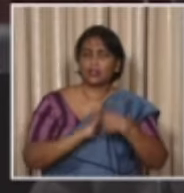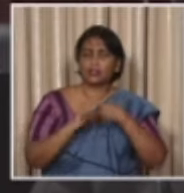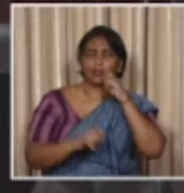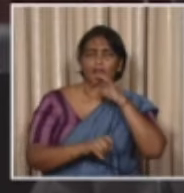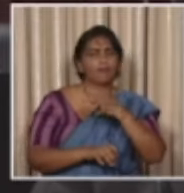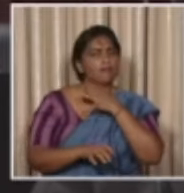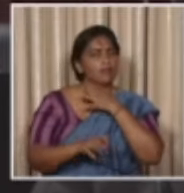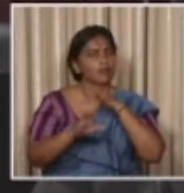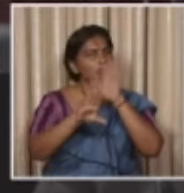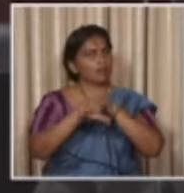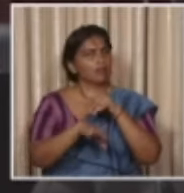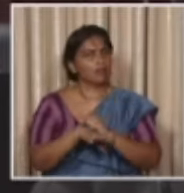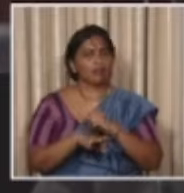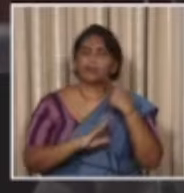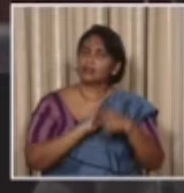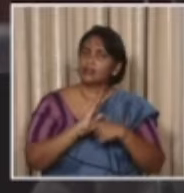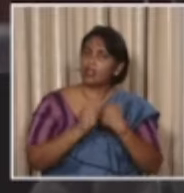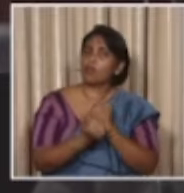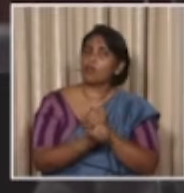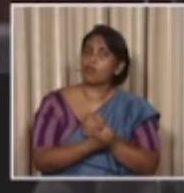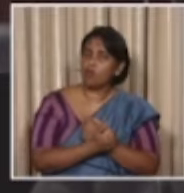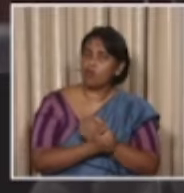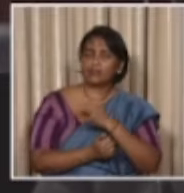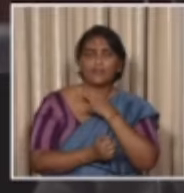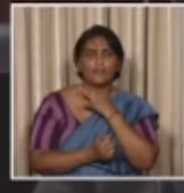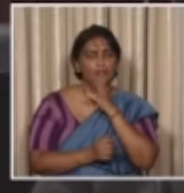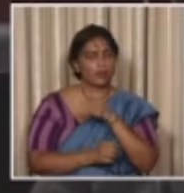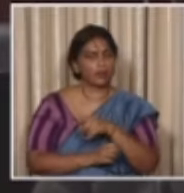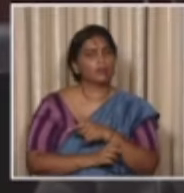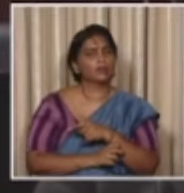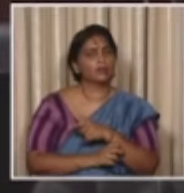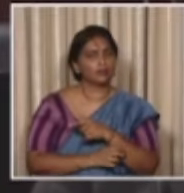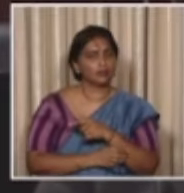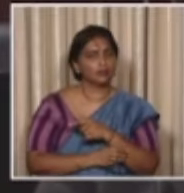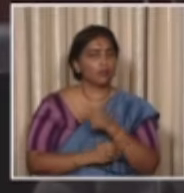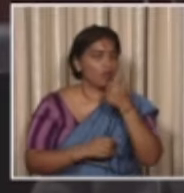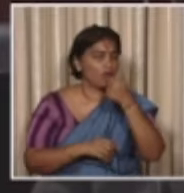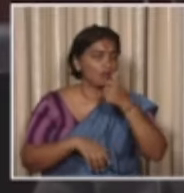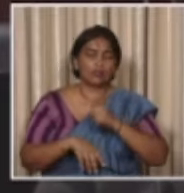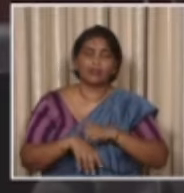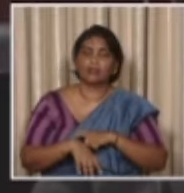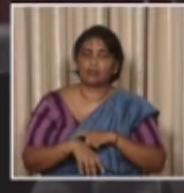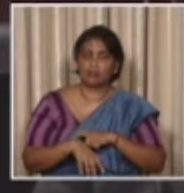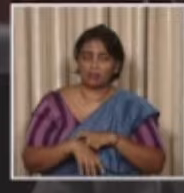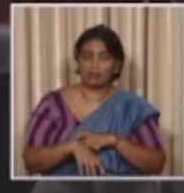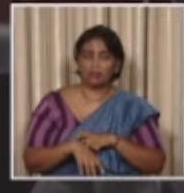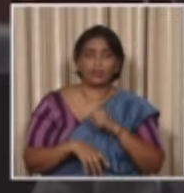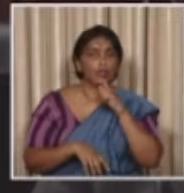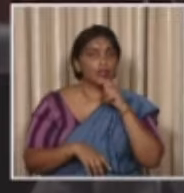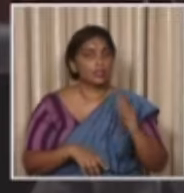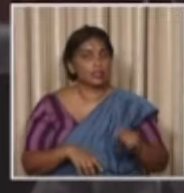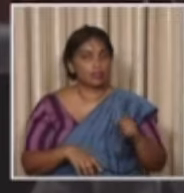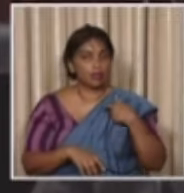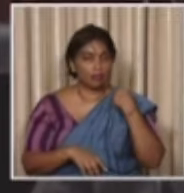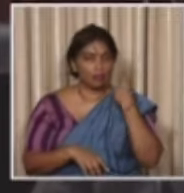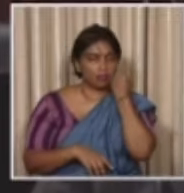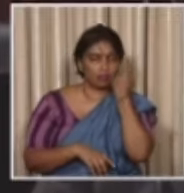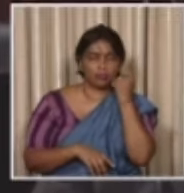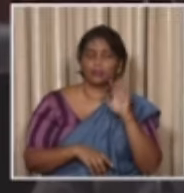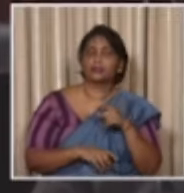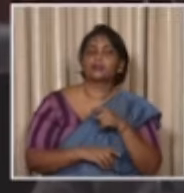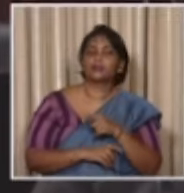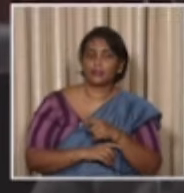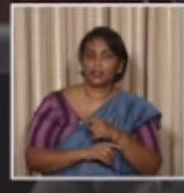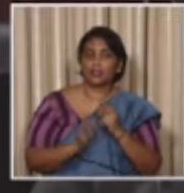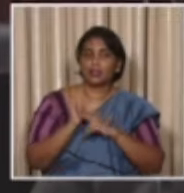අරගෙන මේ රටේ පොලිසිය වීලුවට අරගෙන හොඳ වෙලාවට මහේස්ත්‍රාත්තුමිය මොලේ කල්පනා කරලා